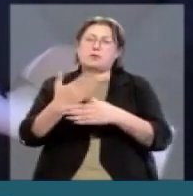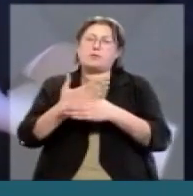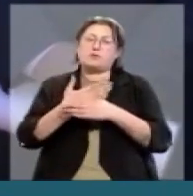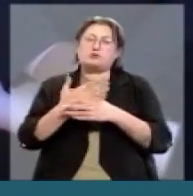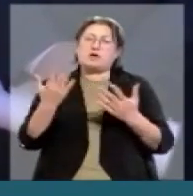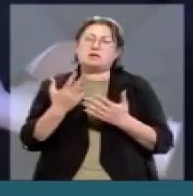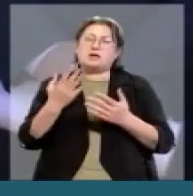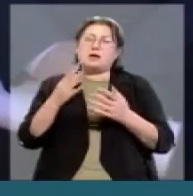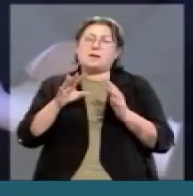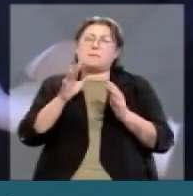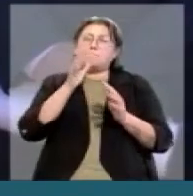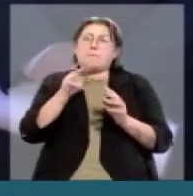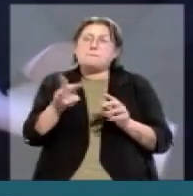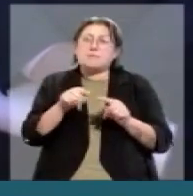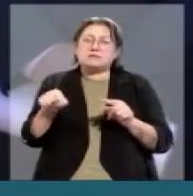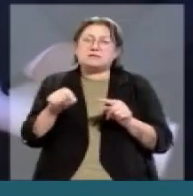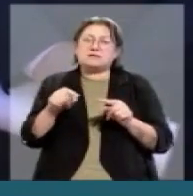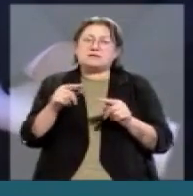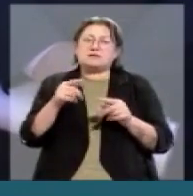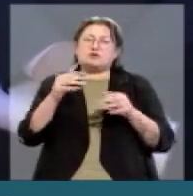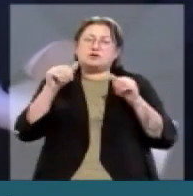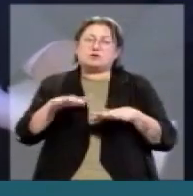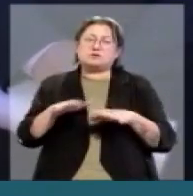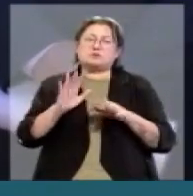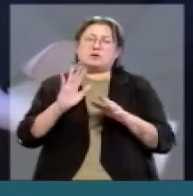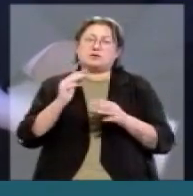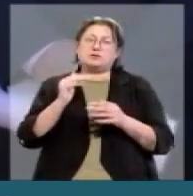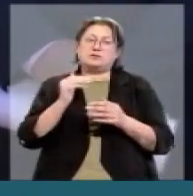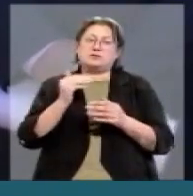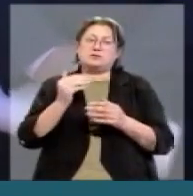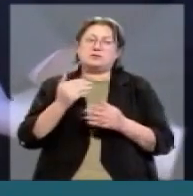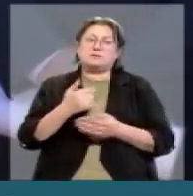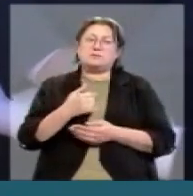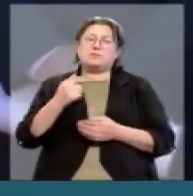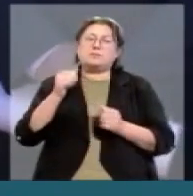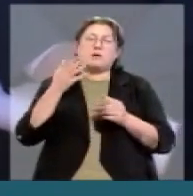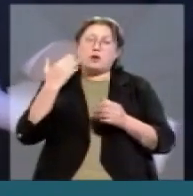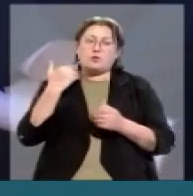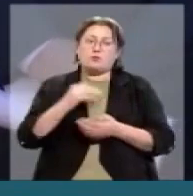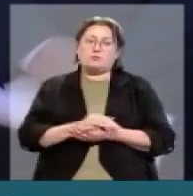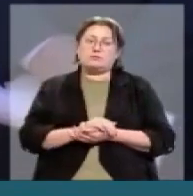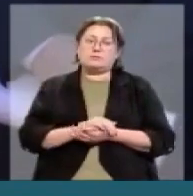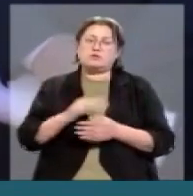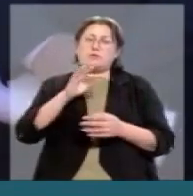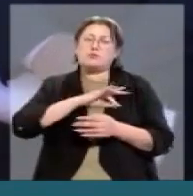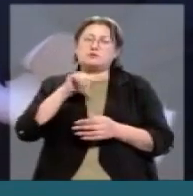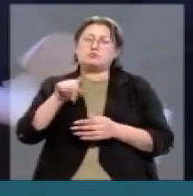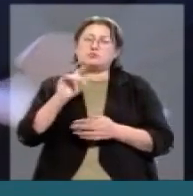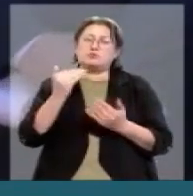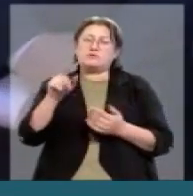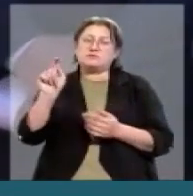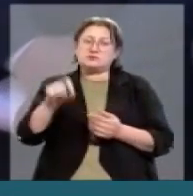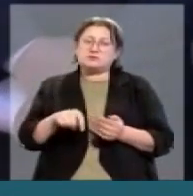в каких-то определенных моментах, которые решаются абсолютно, я думаю, что легко. Пользуясь тем, что сегодня